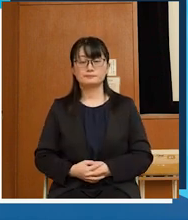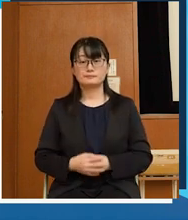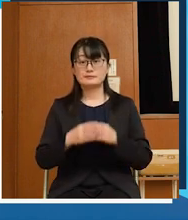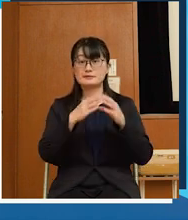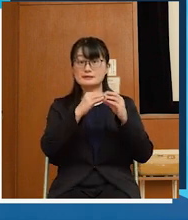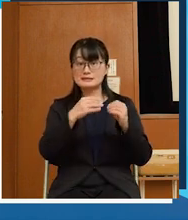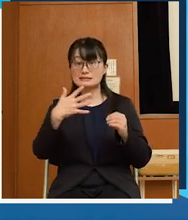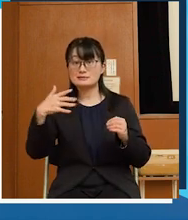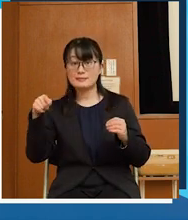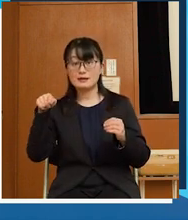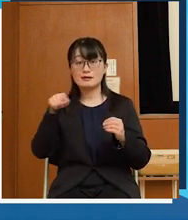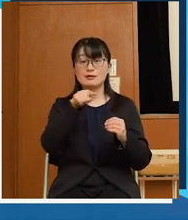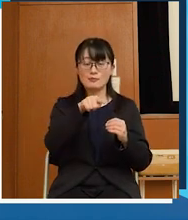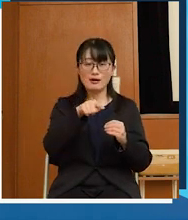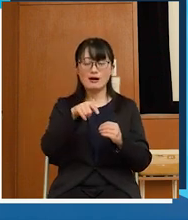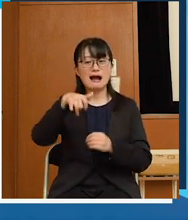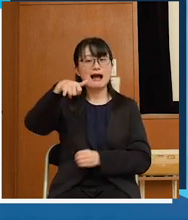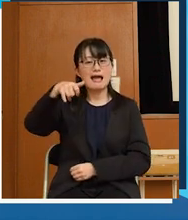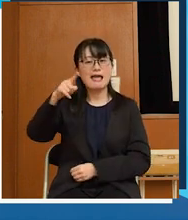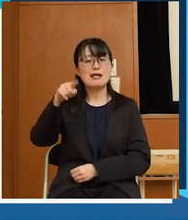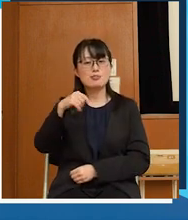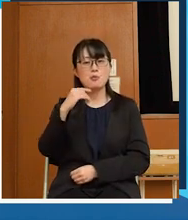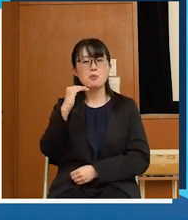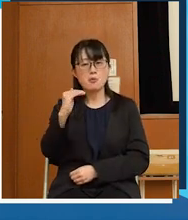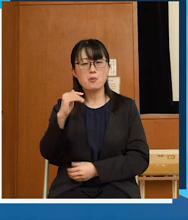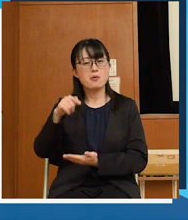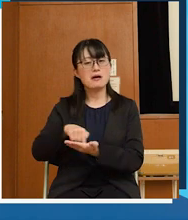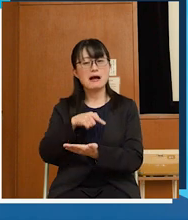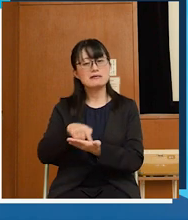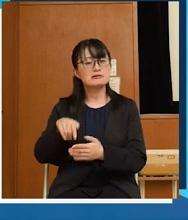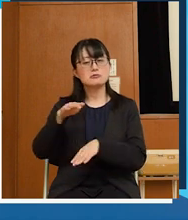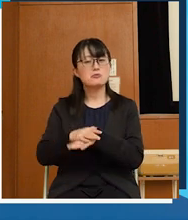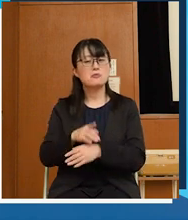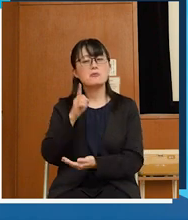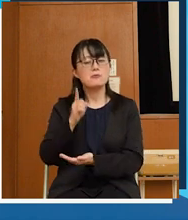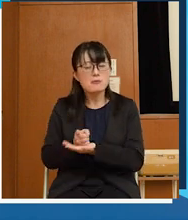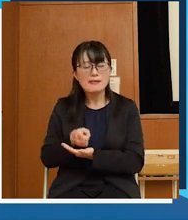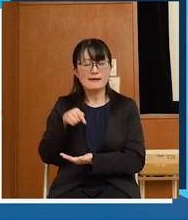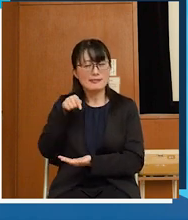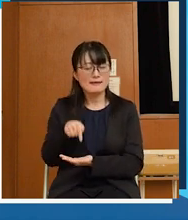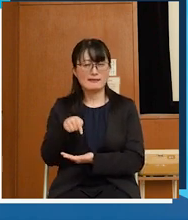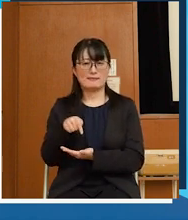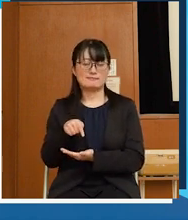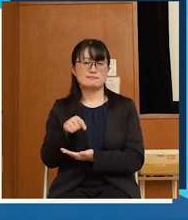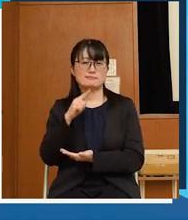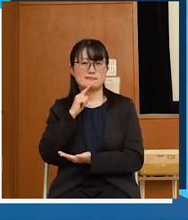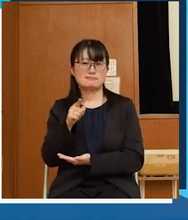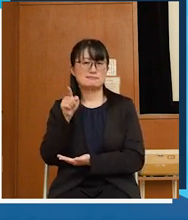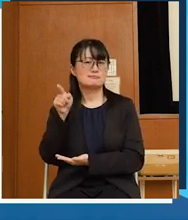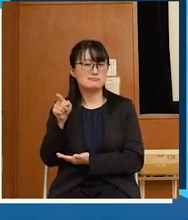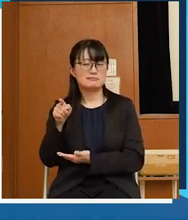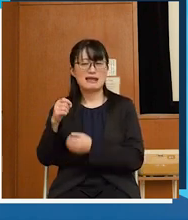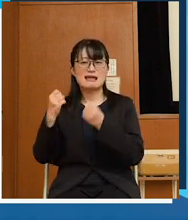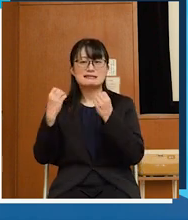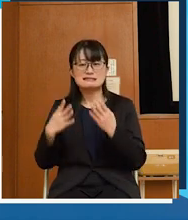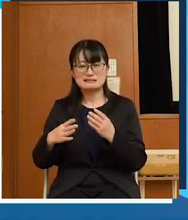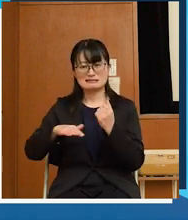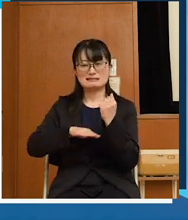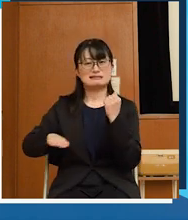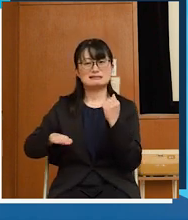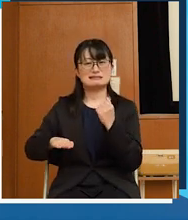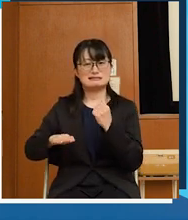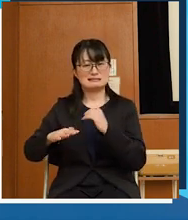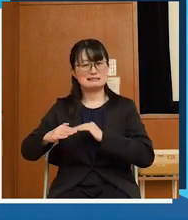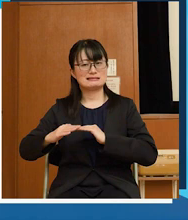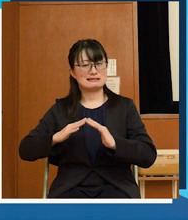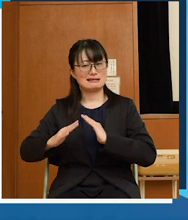は辺のこが唯一の解決策との姿勢を変えず県民の思いを変えでみることなく新基地建設を強行しています辺のこ